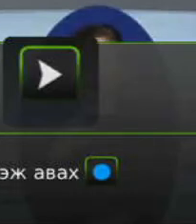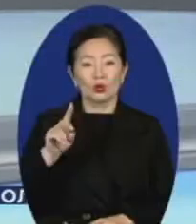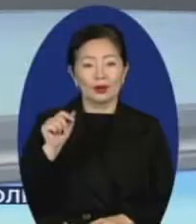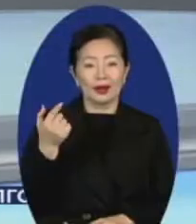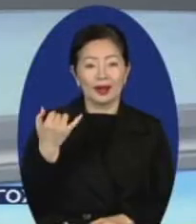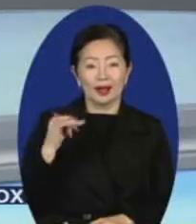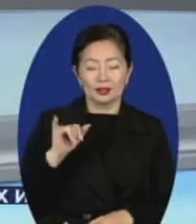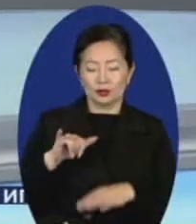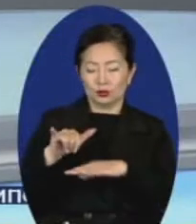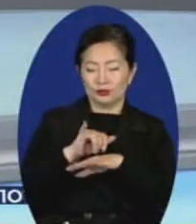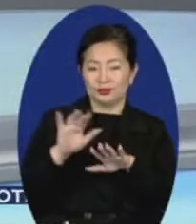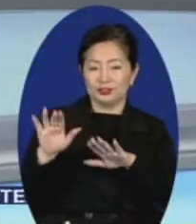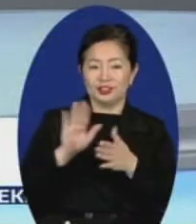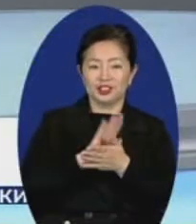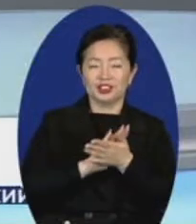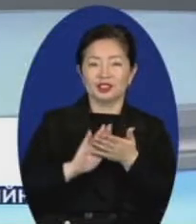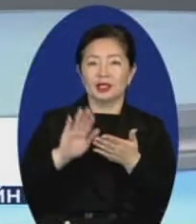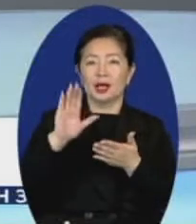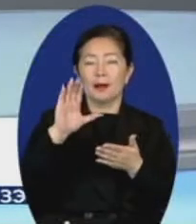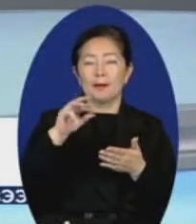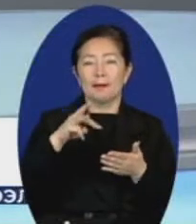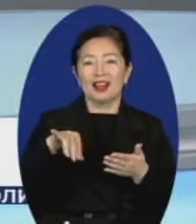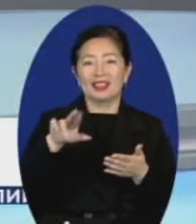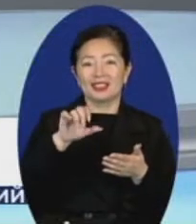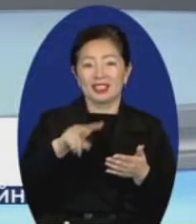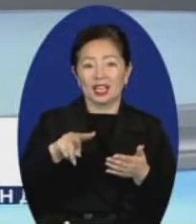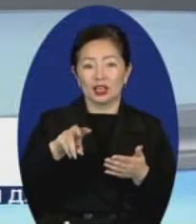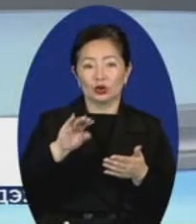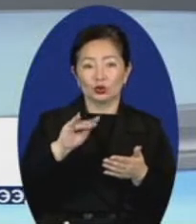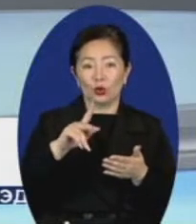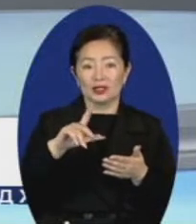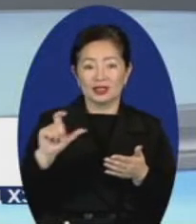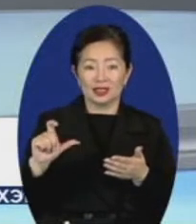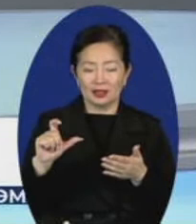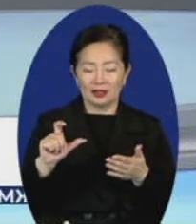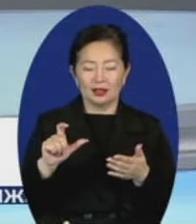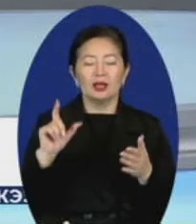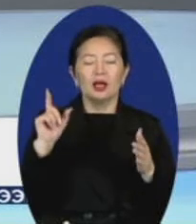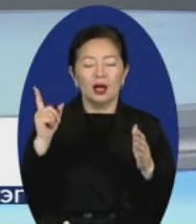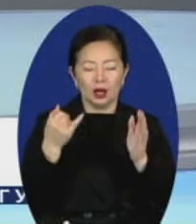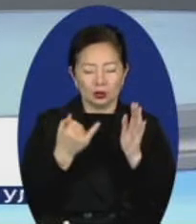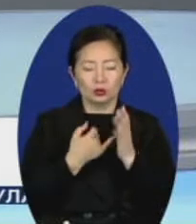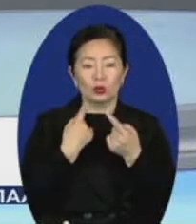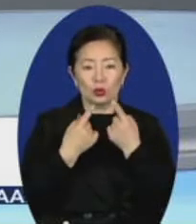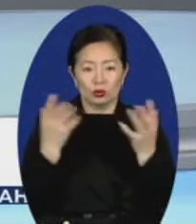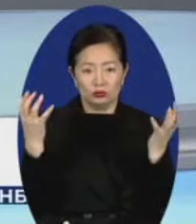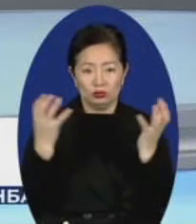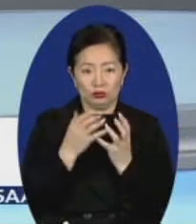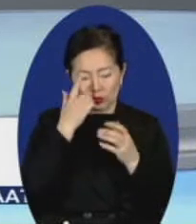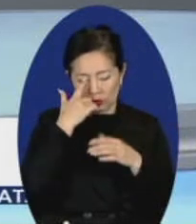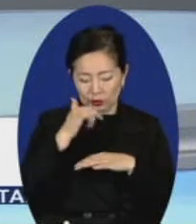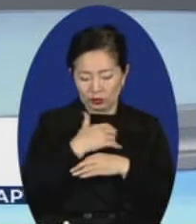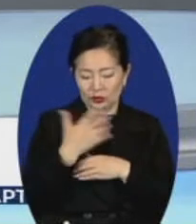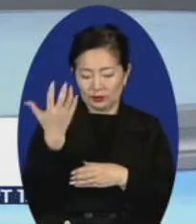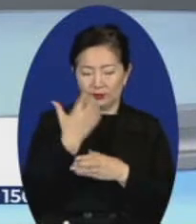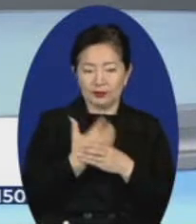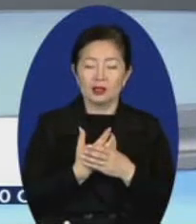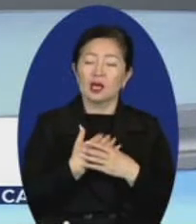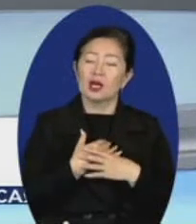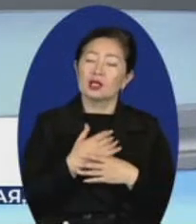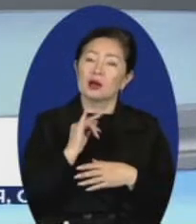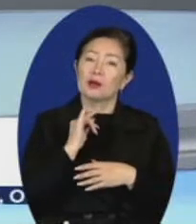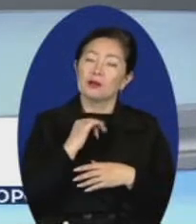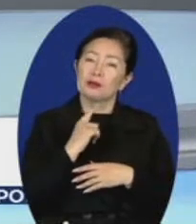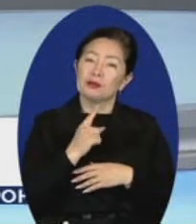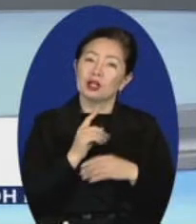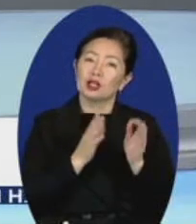Зүүн Ази орнуудын шин мандлын нөөц газруудын сүлжээний 16 дугаар хурлын өдрүүдэд Монгол улсад болж байна. Монгол улсын хувьд хамгийн анх 1991 онд